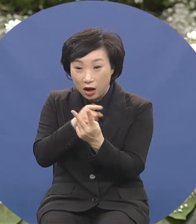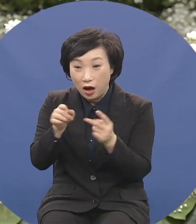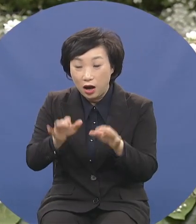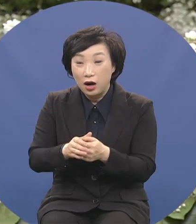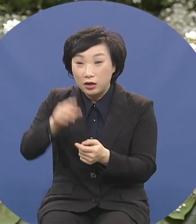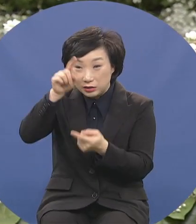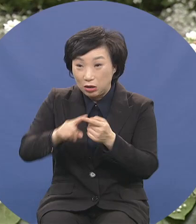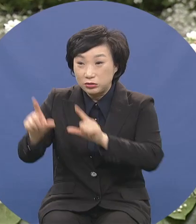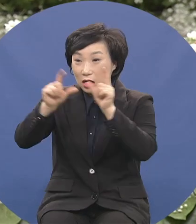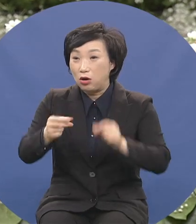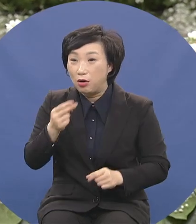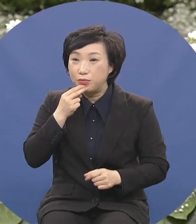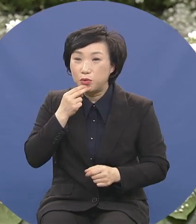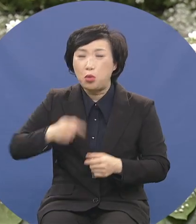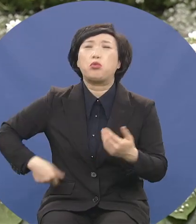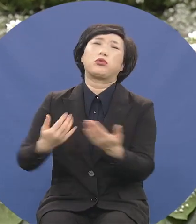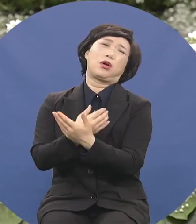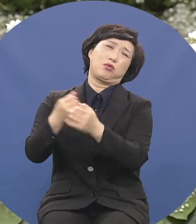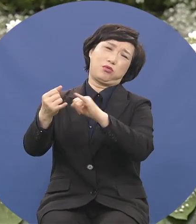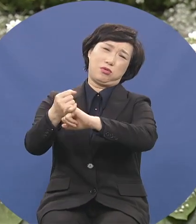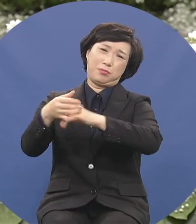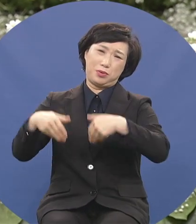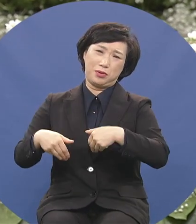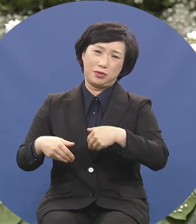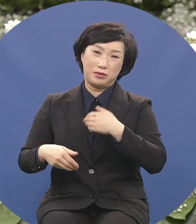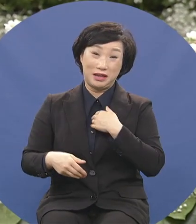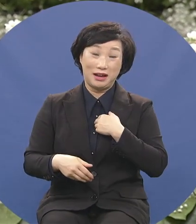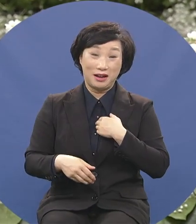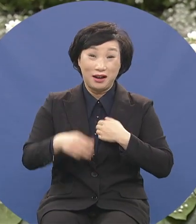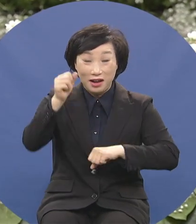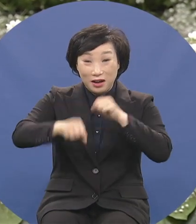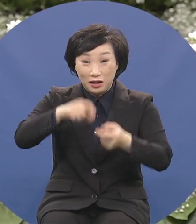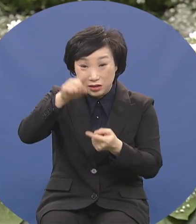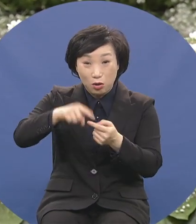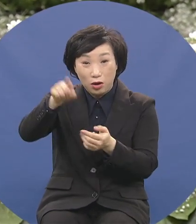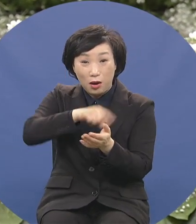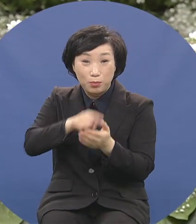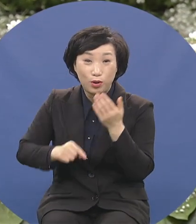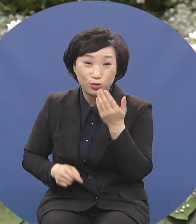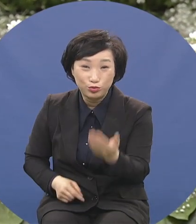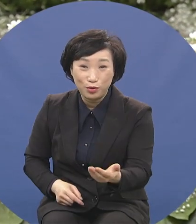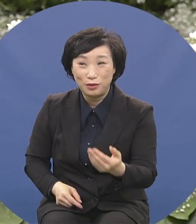살았거든 반드시 회개하라. 행한 대로 갚는다고 했으니